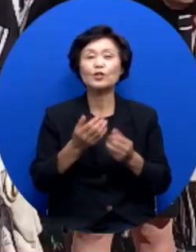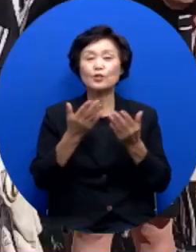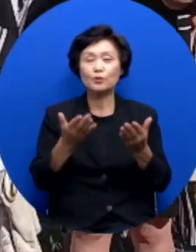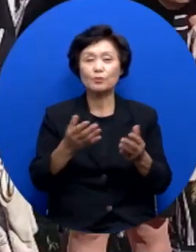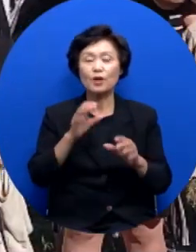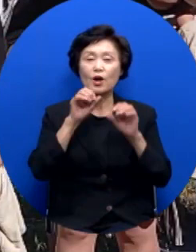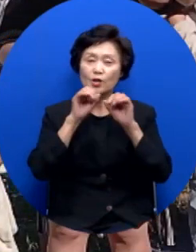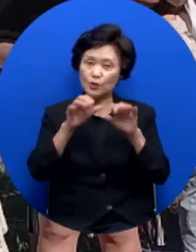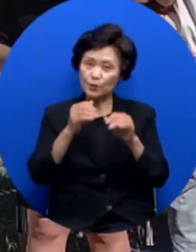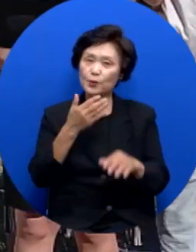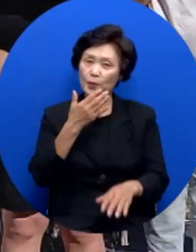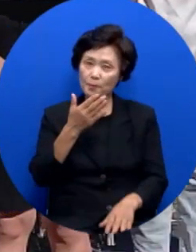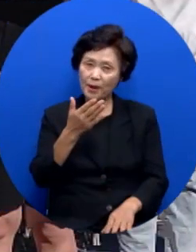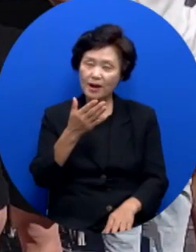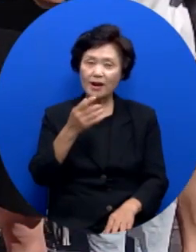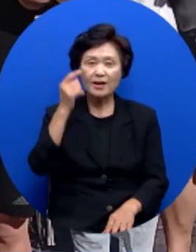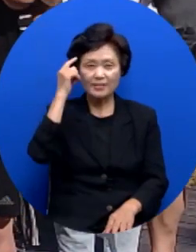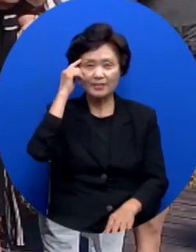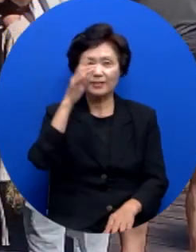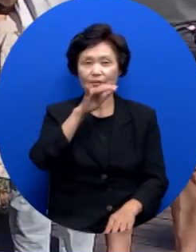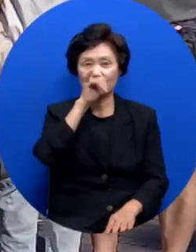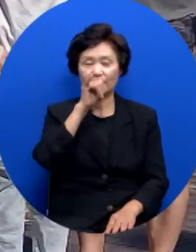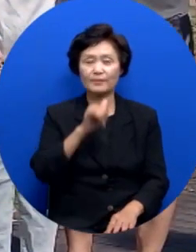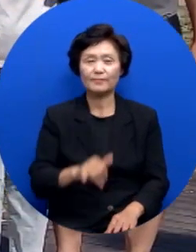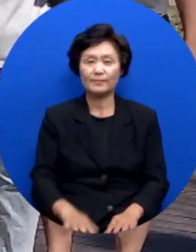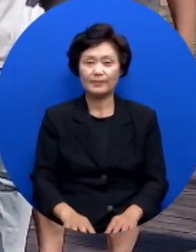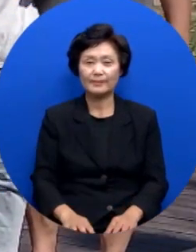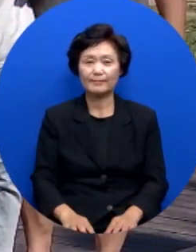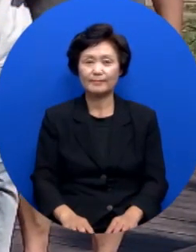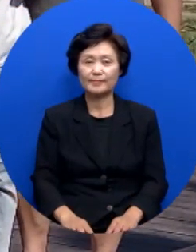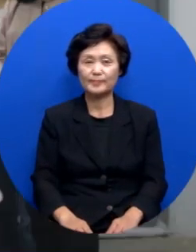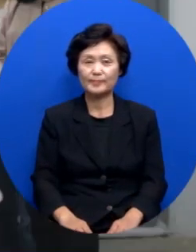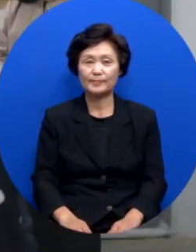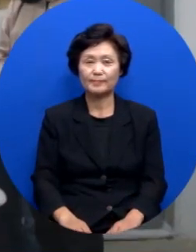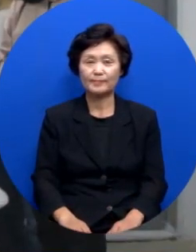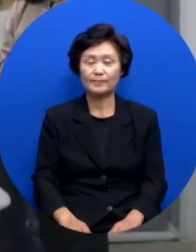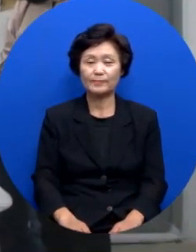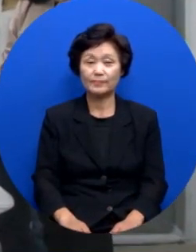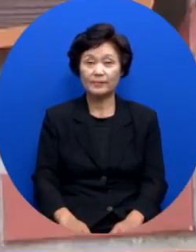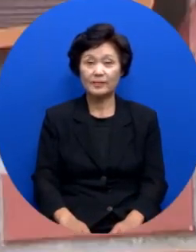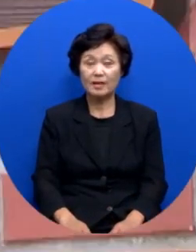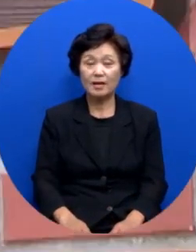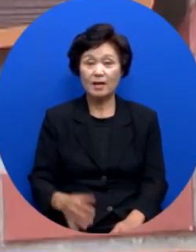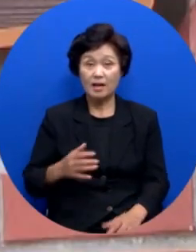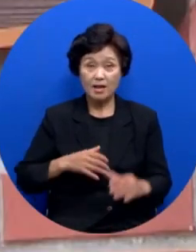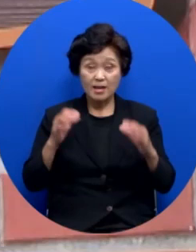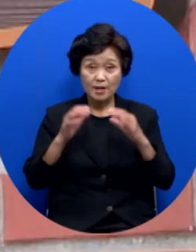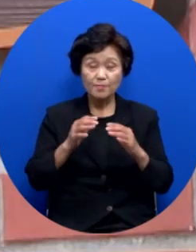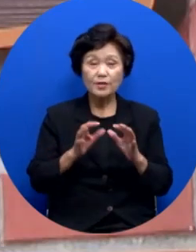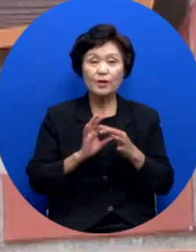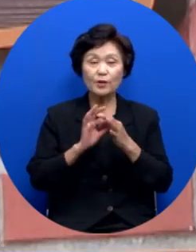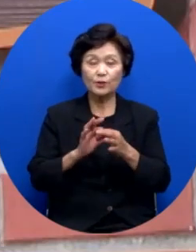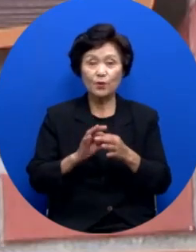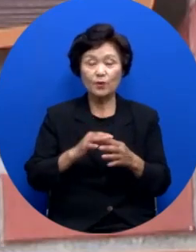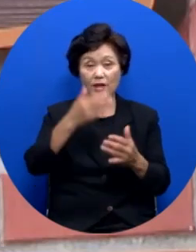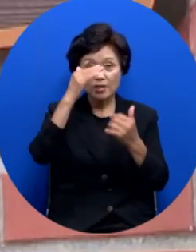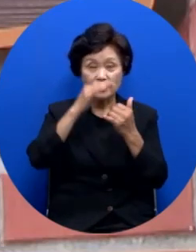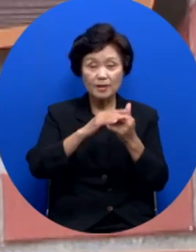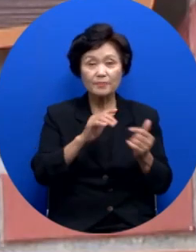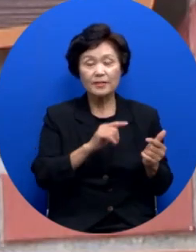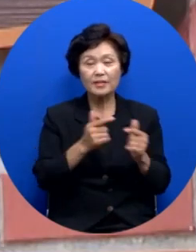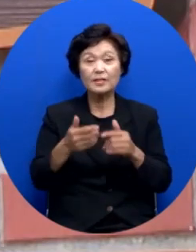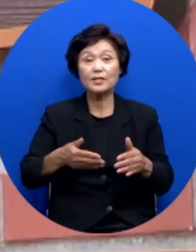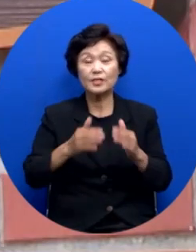그런 예상을 하고 있습니다. 네. 네, 이러한 협력을 통해 다음 세대를 세워가는 일에